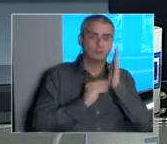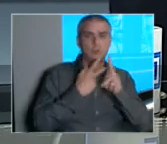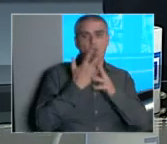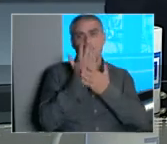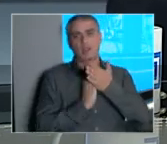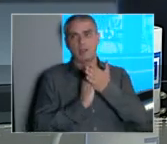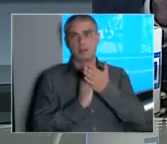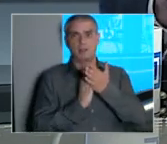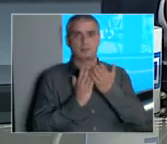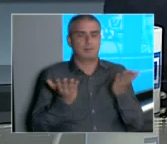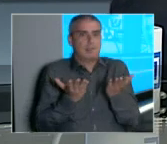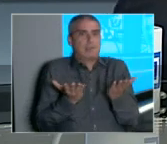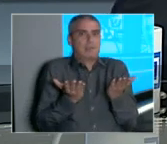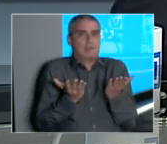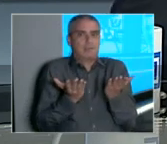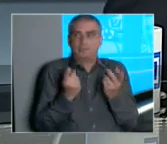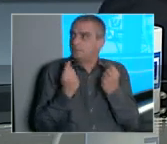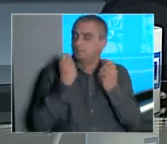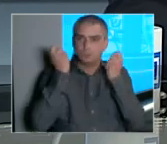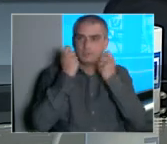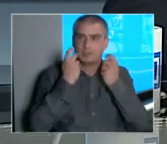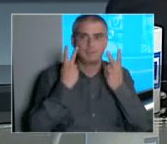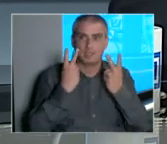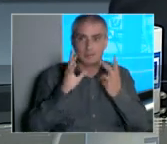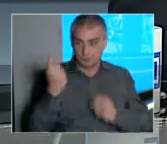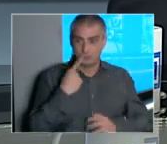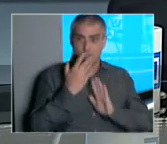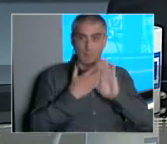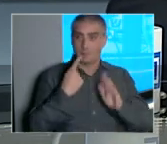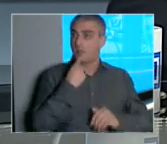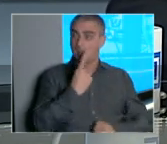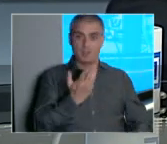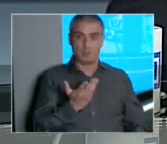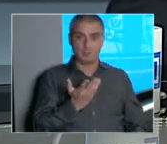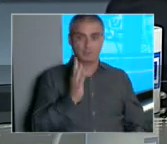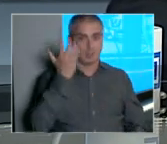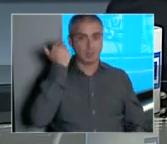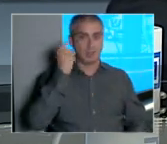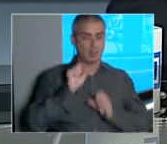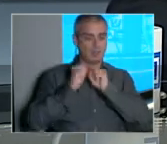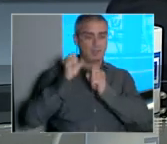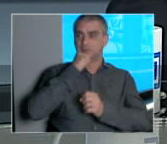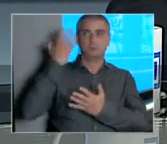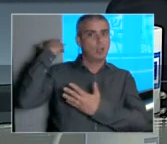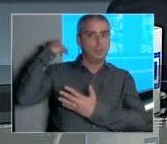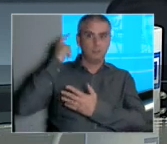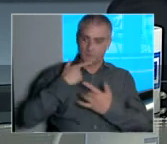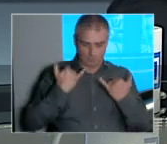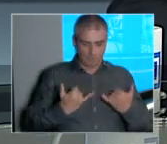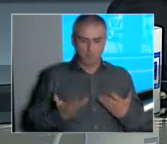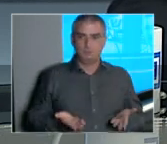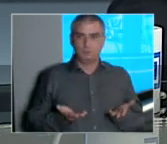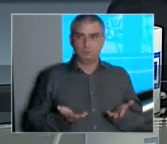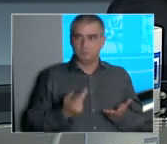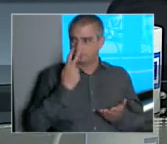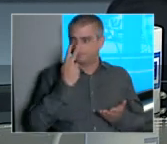בראשות חלק מהרשימה? איך הגענו לזה? זה דבר מדהים בעיקר על מה שהיא אמרה, היא מזכירה מה היה בדברי הימים, אבל בוא נדבר על ימינו אנו.